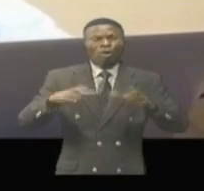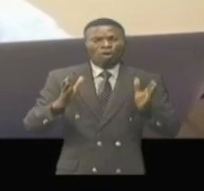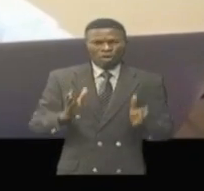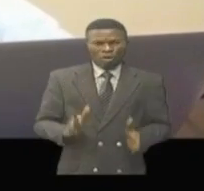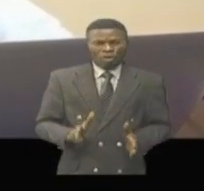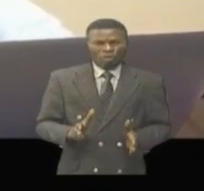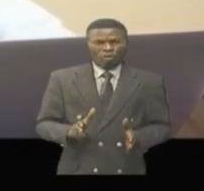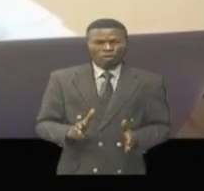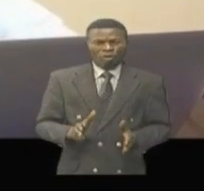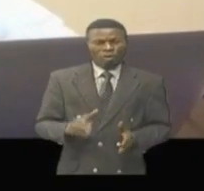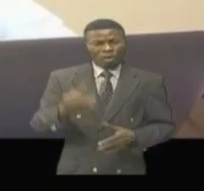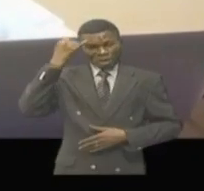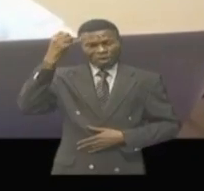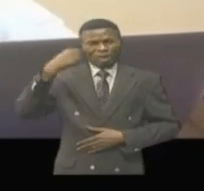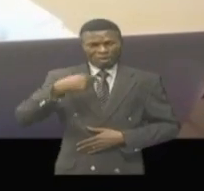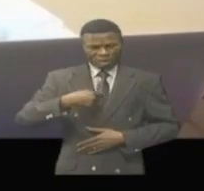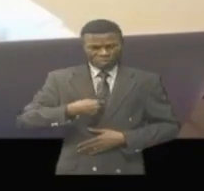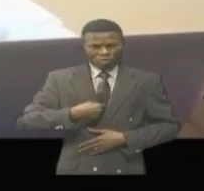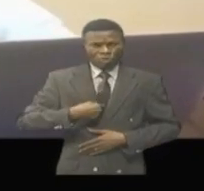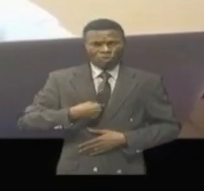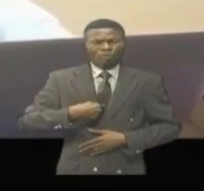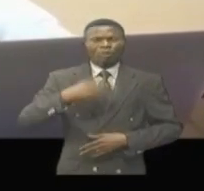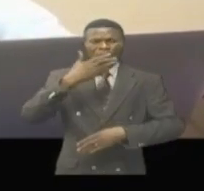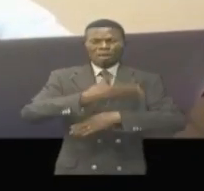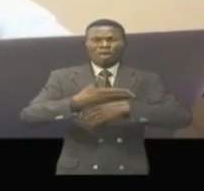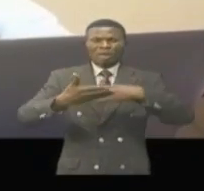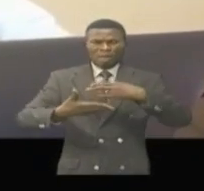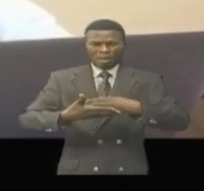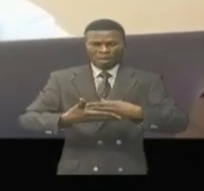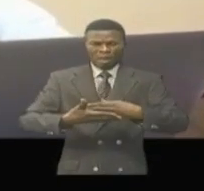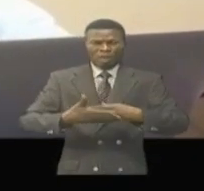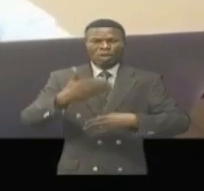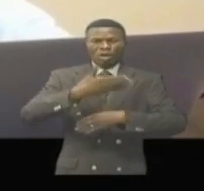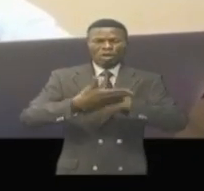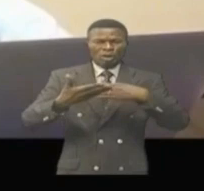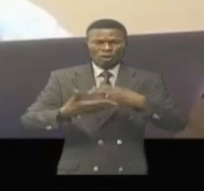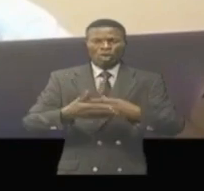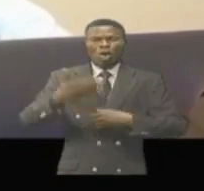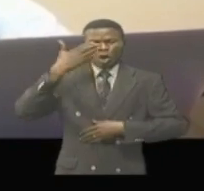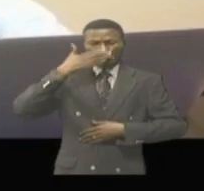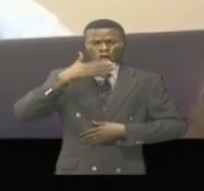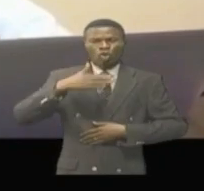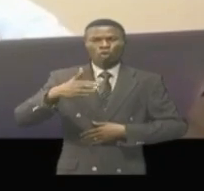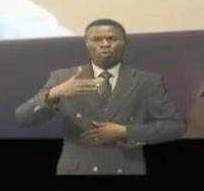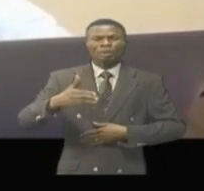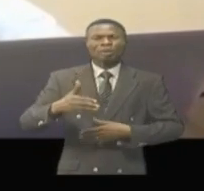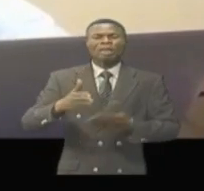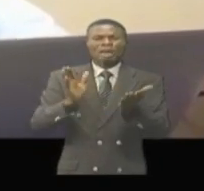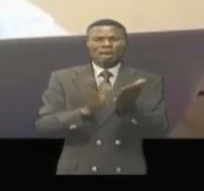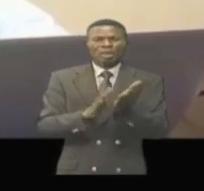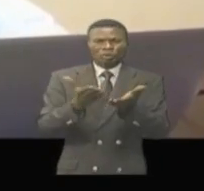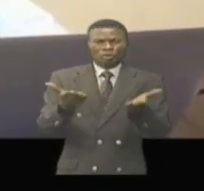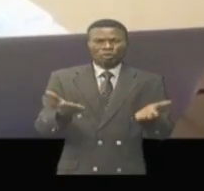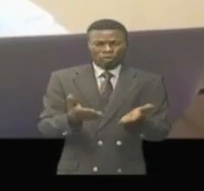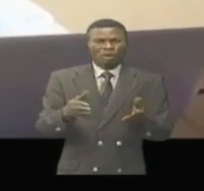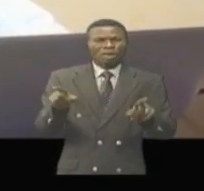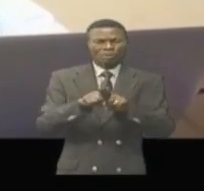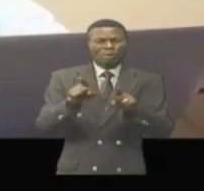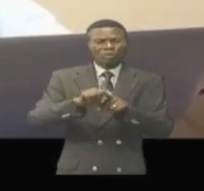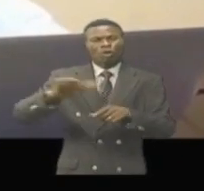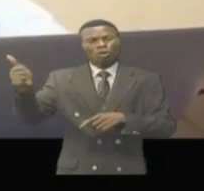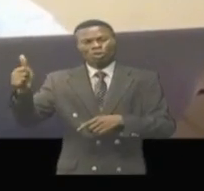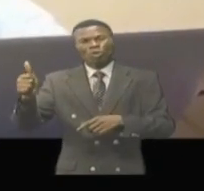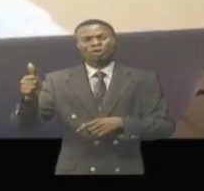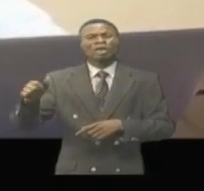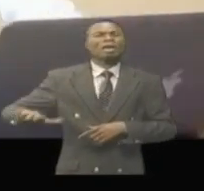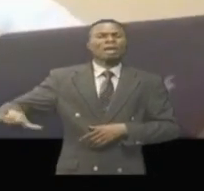commencer à construire notre pays, notre République, pour que ceux qui sont ailleurs puissent